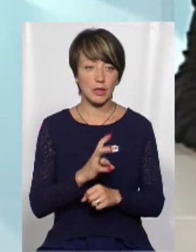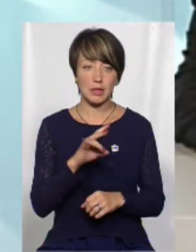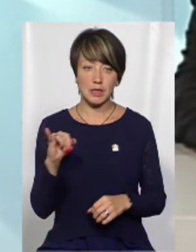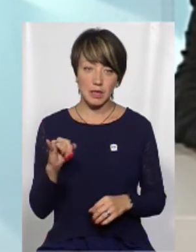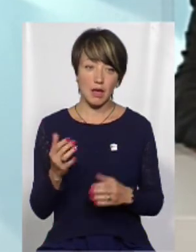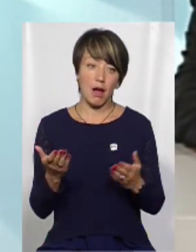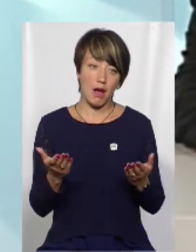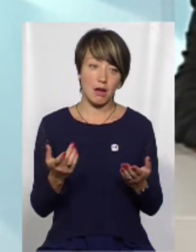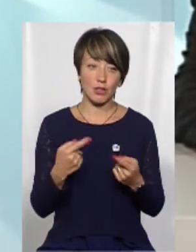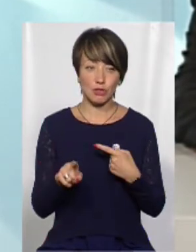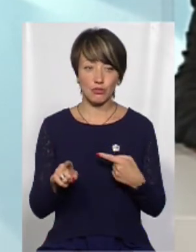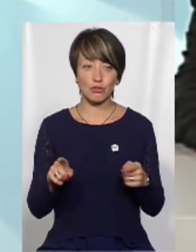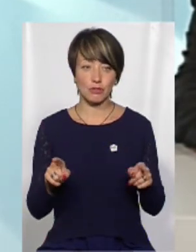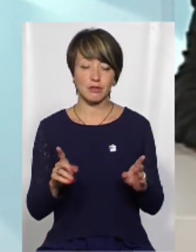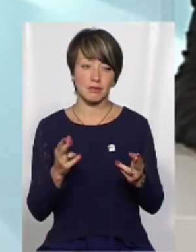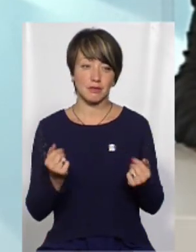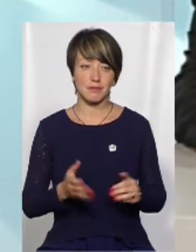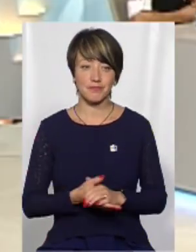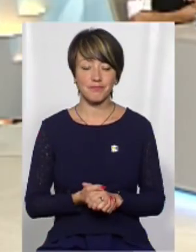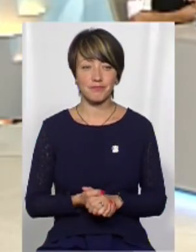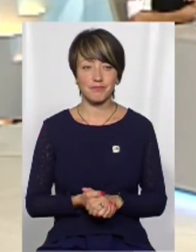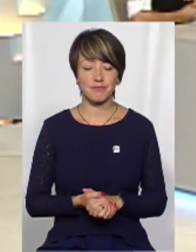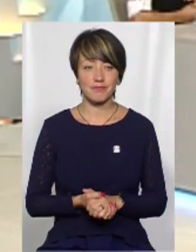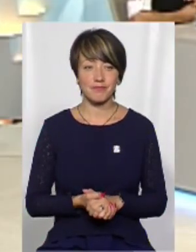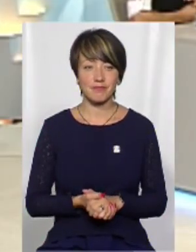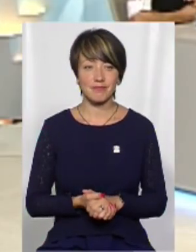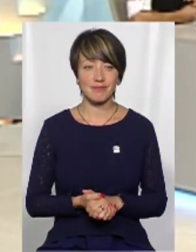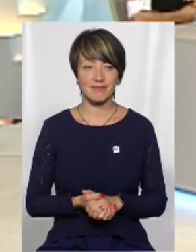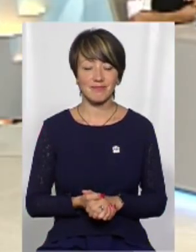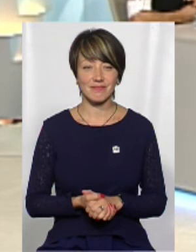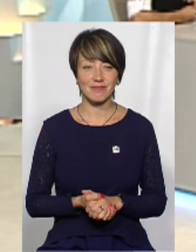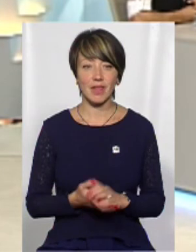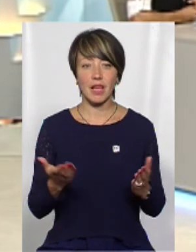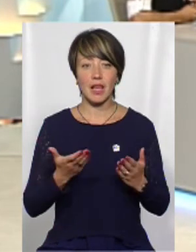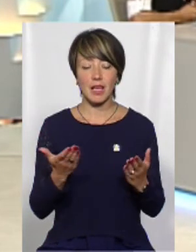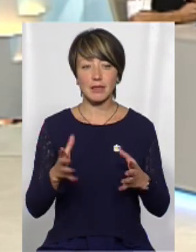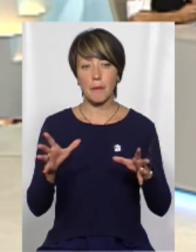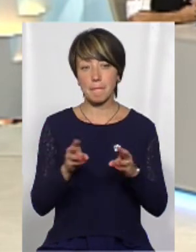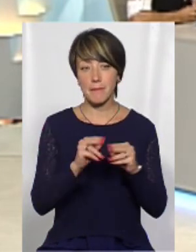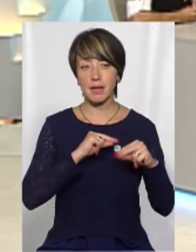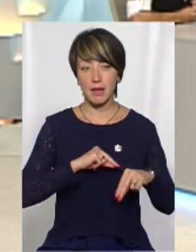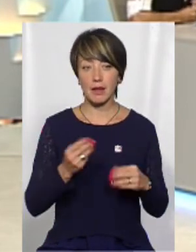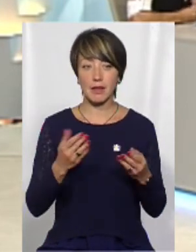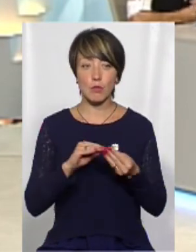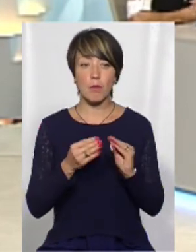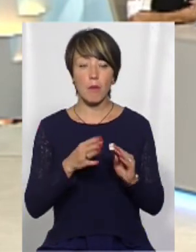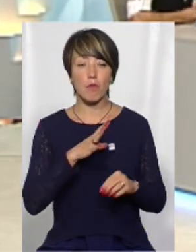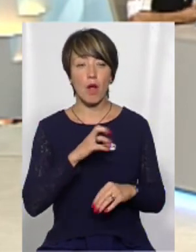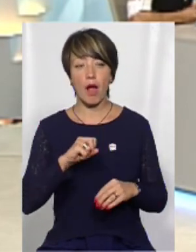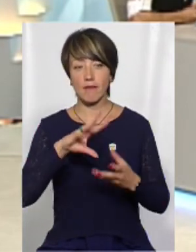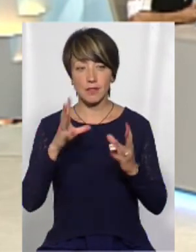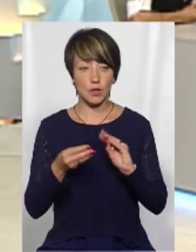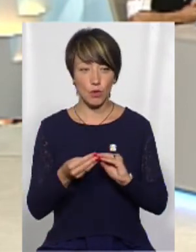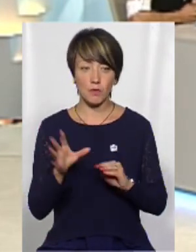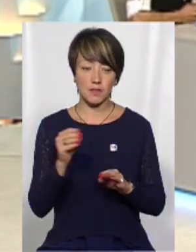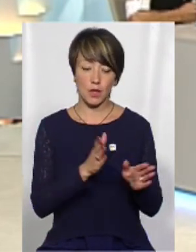А десь щось збоку, десь там, то можливо щось було. Партнер, oui. Mais pas pour mon travail. З якимись там партнерами десь проблеми були, але в цілому в